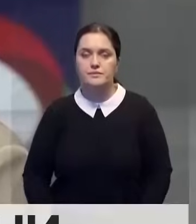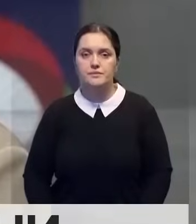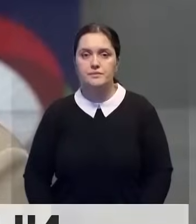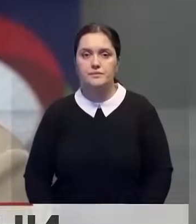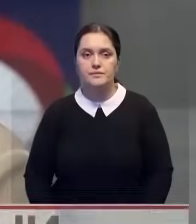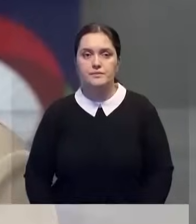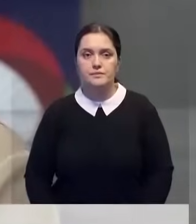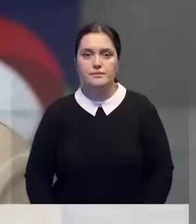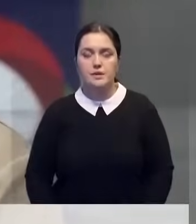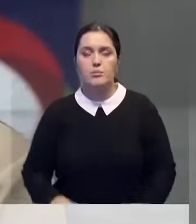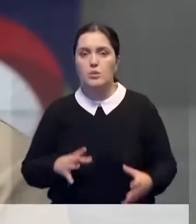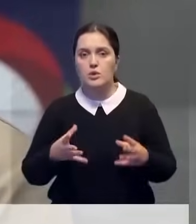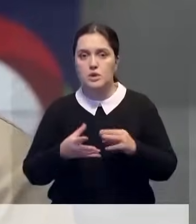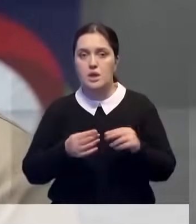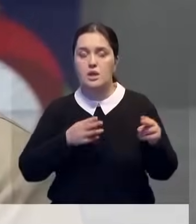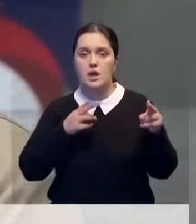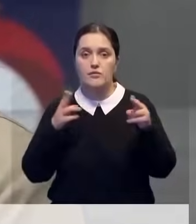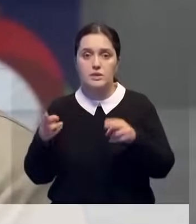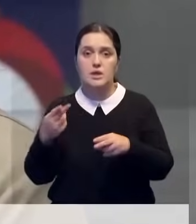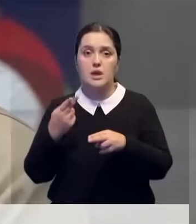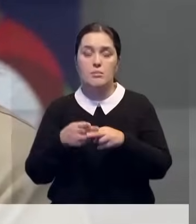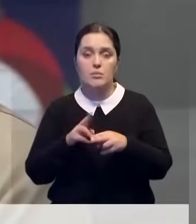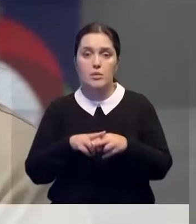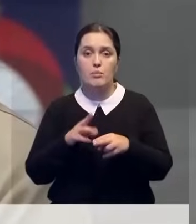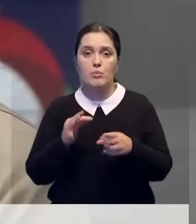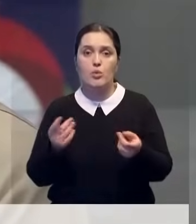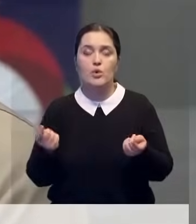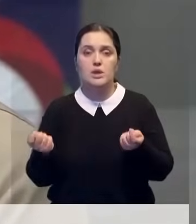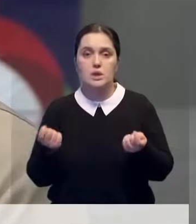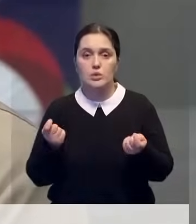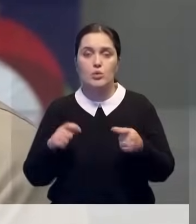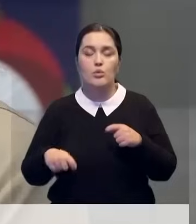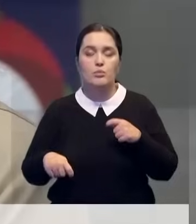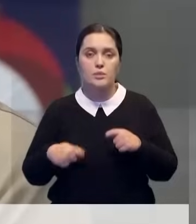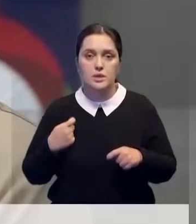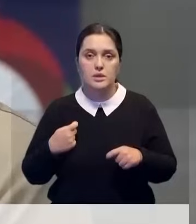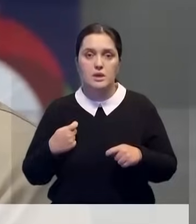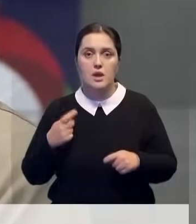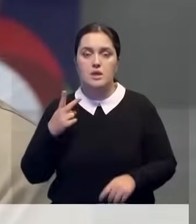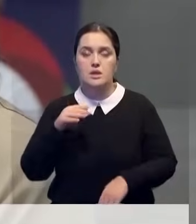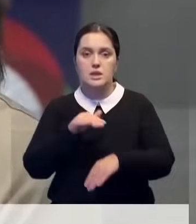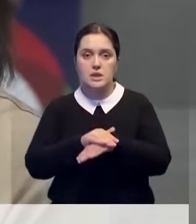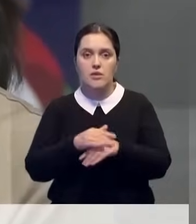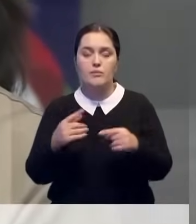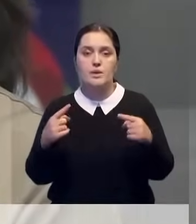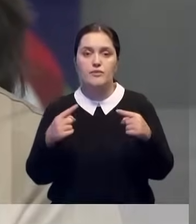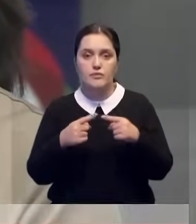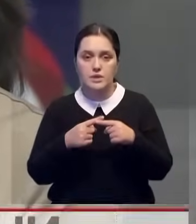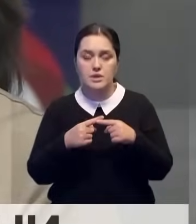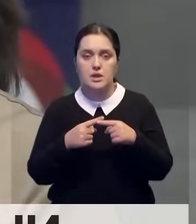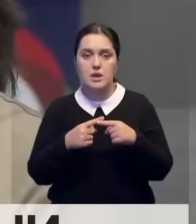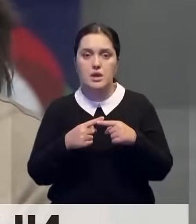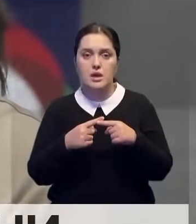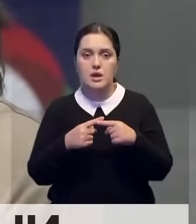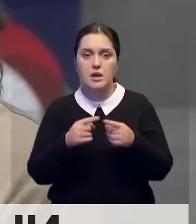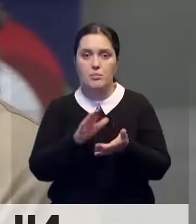уполномоченного эксперта, это сертифицированный специалист по регулированию убытков в садах, зафиксировал и подтвердил факт